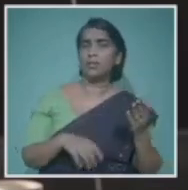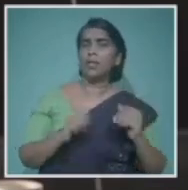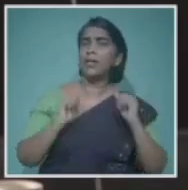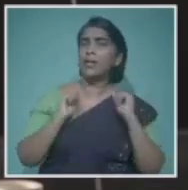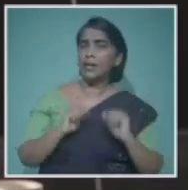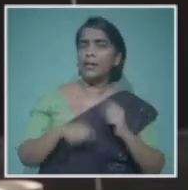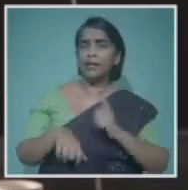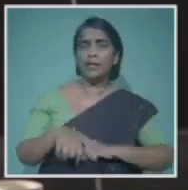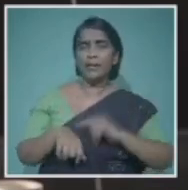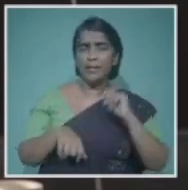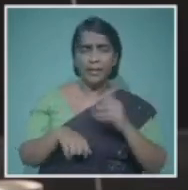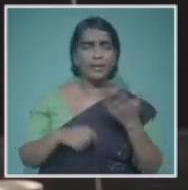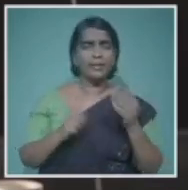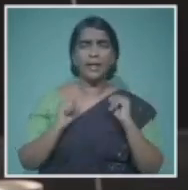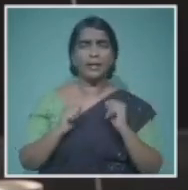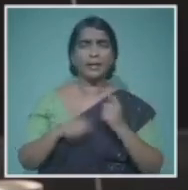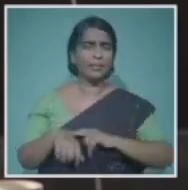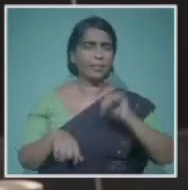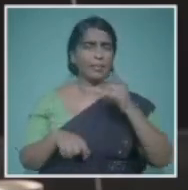ඇයි ක්‍රෙඩිට් රිස්ක් එකක් තියෙන්නේ?